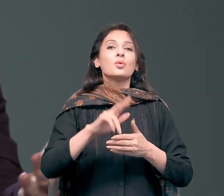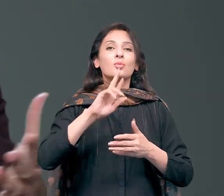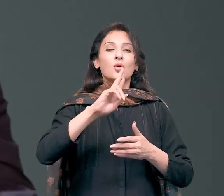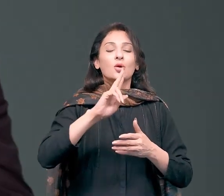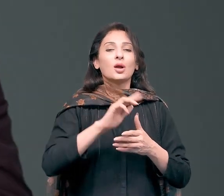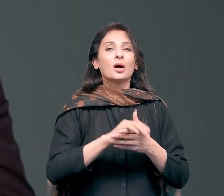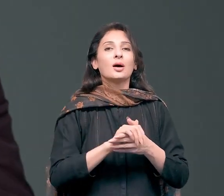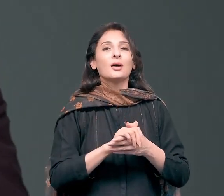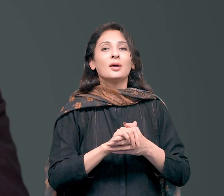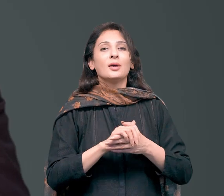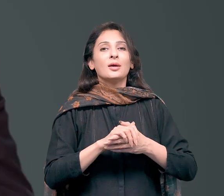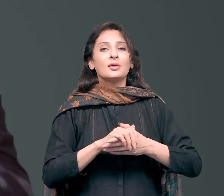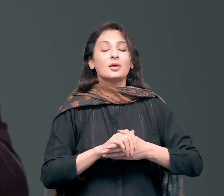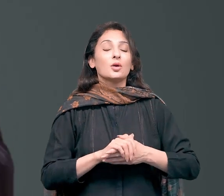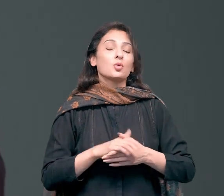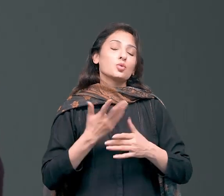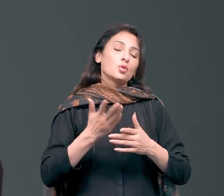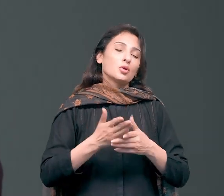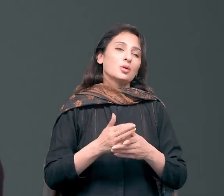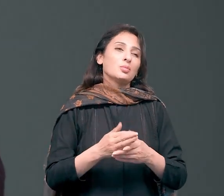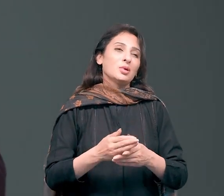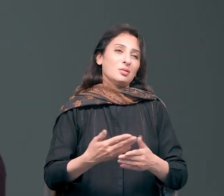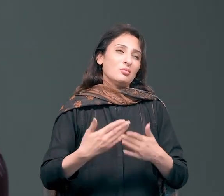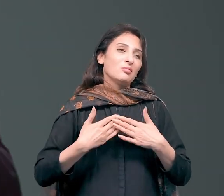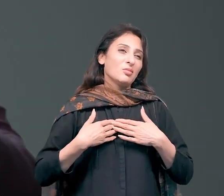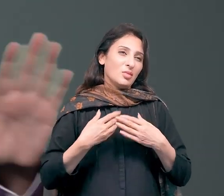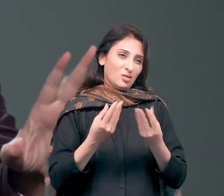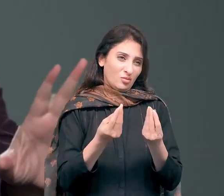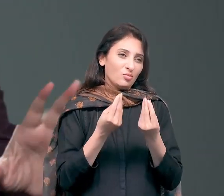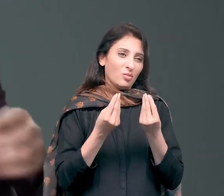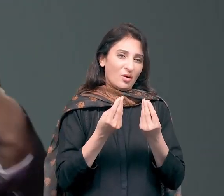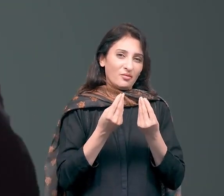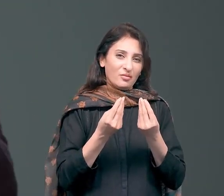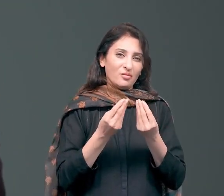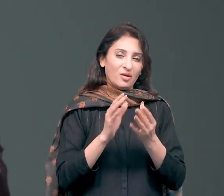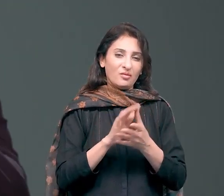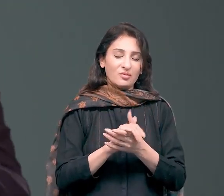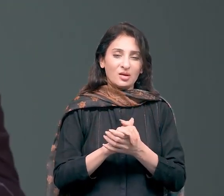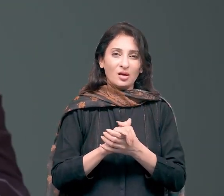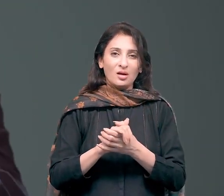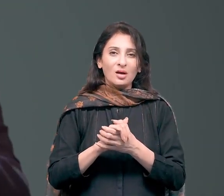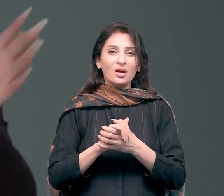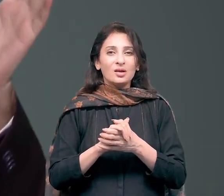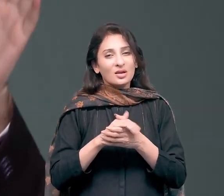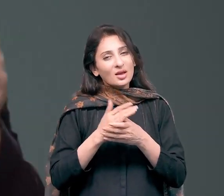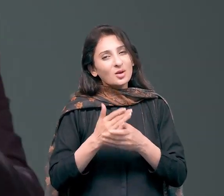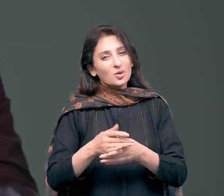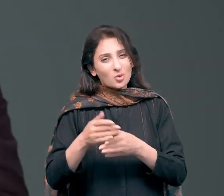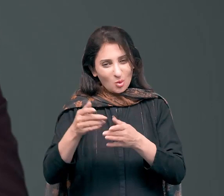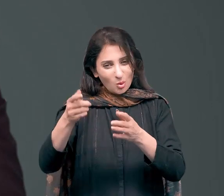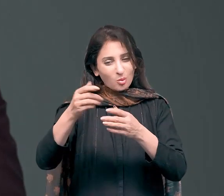بڑے انتہا پسند لیڈر تھے. انہوں نے بھی ہاتھ جوڑ لیے کہ یہ انہیں جانے دو پاکستان، ہم